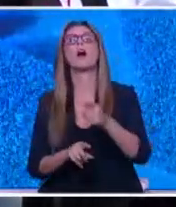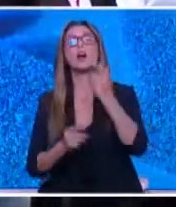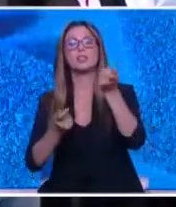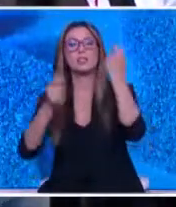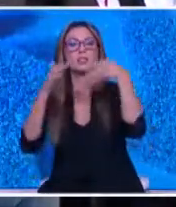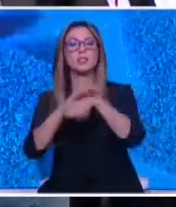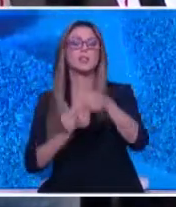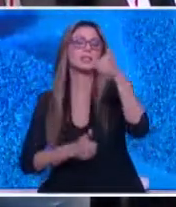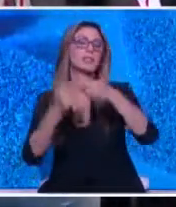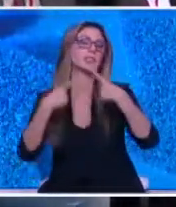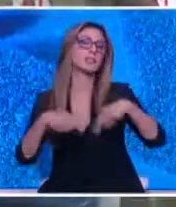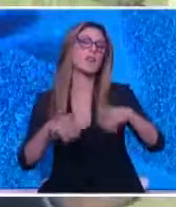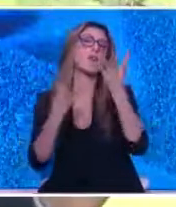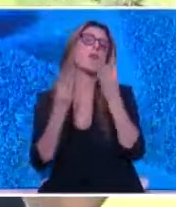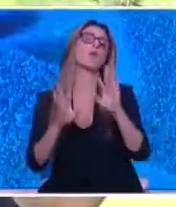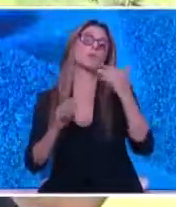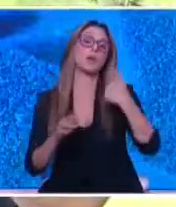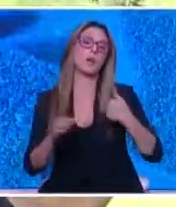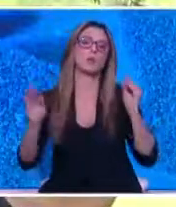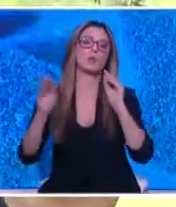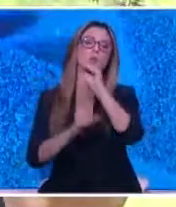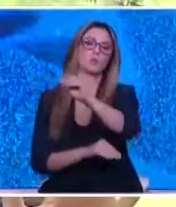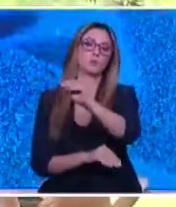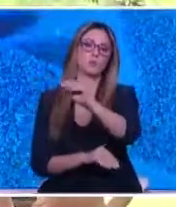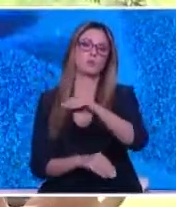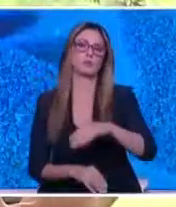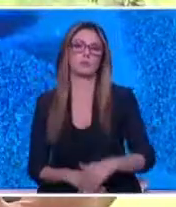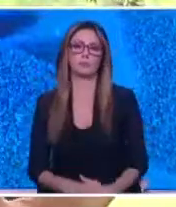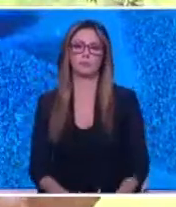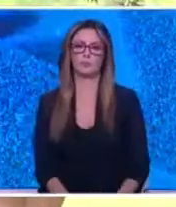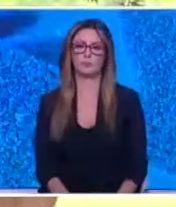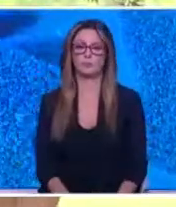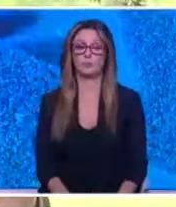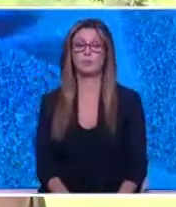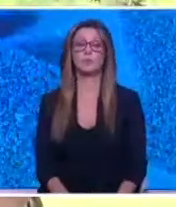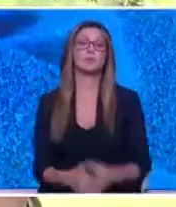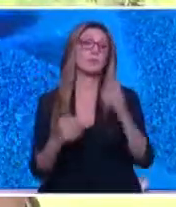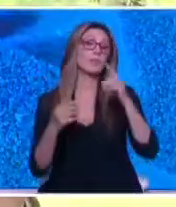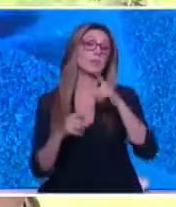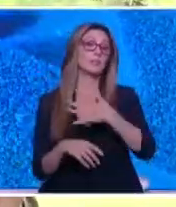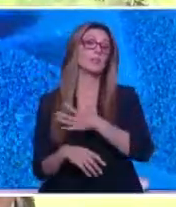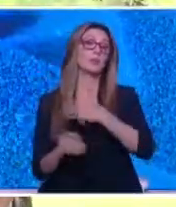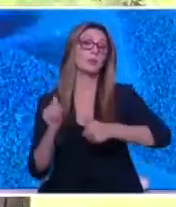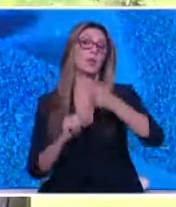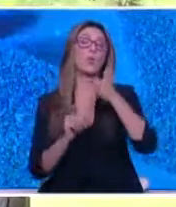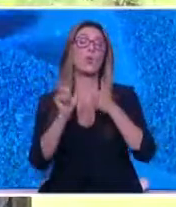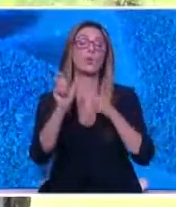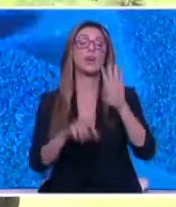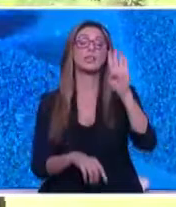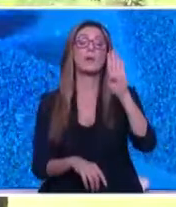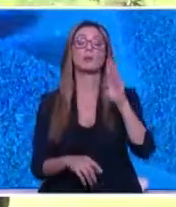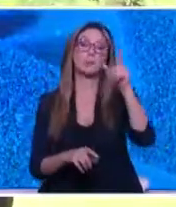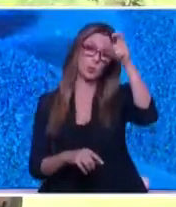haller hariç mülakat olmaksızın kamuya yerleştirilecek. Torpili bitireceğiz. Kılıçdaroğlu, uygar ve demokrat bir